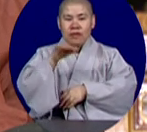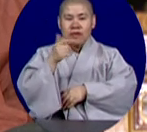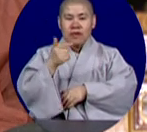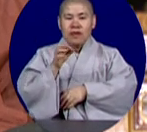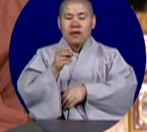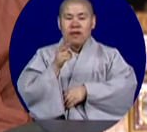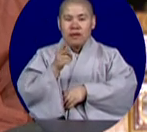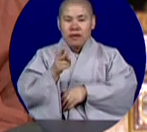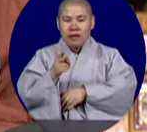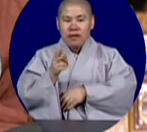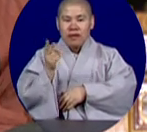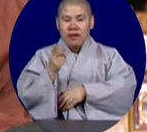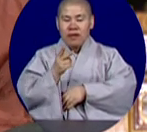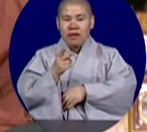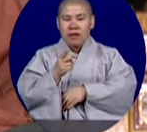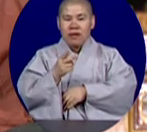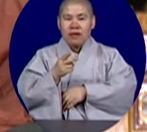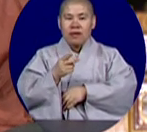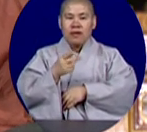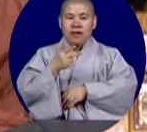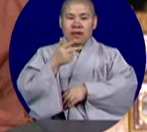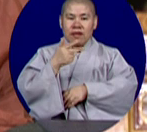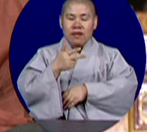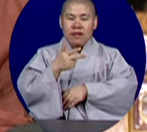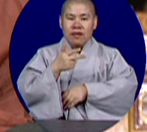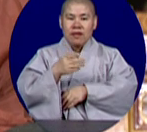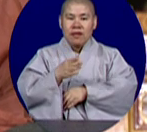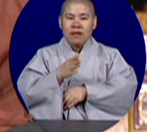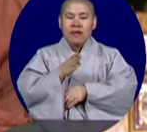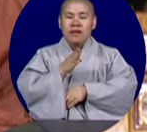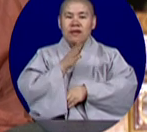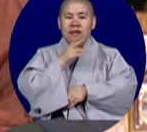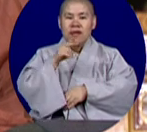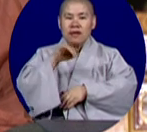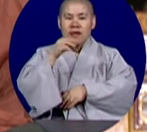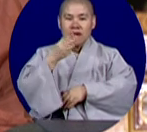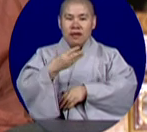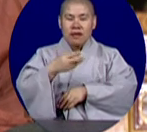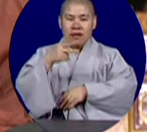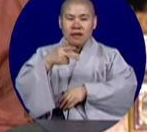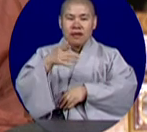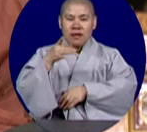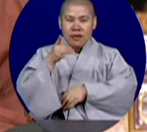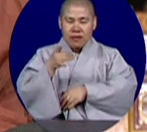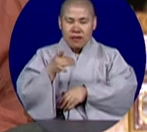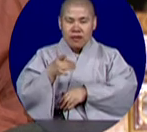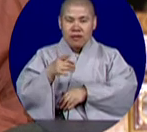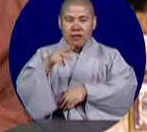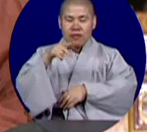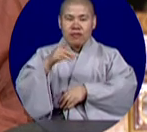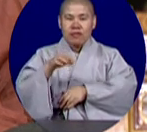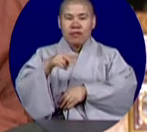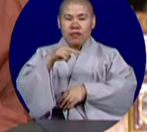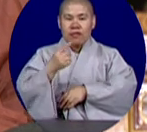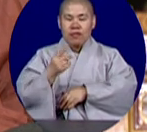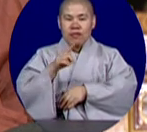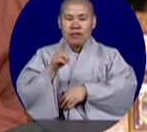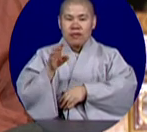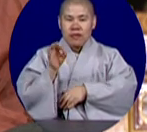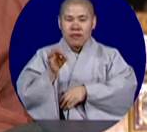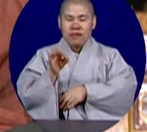진여, 실제. 실제라는 말이 있잖아요. 궁좌, 실제, 중도상 그런 말 있죠.